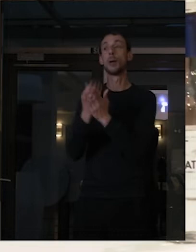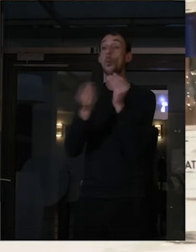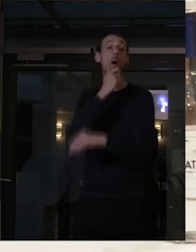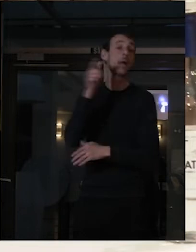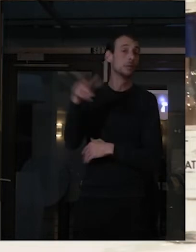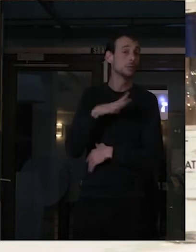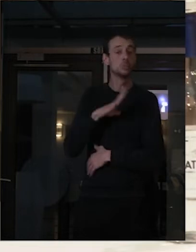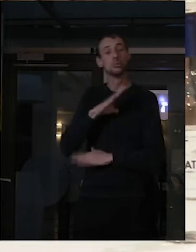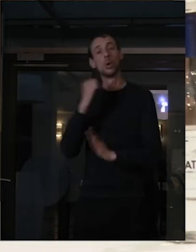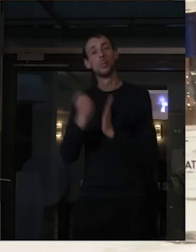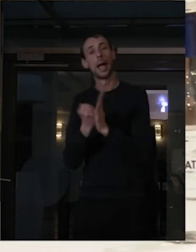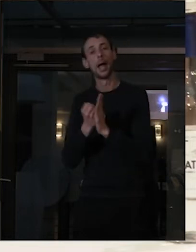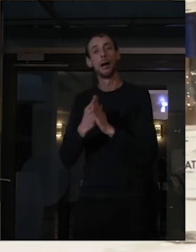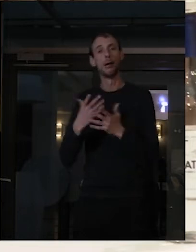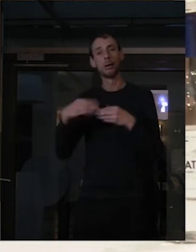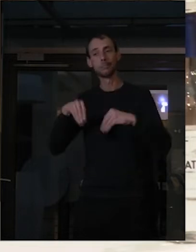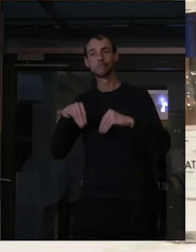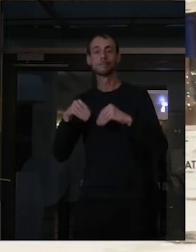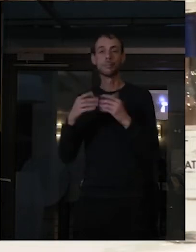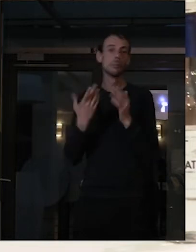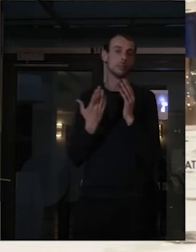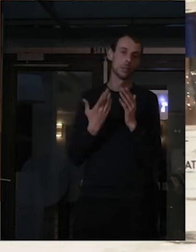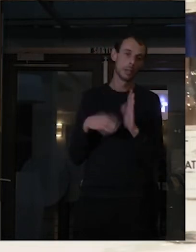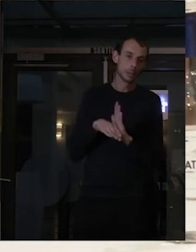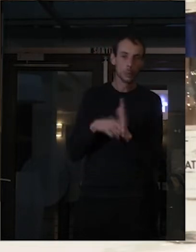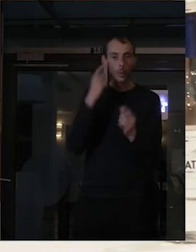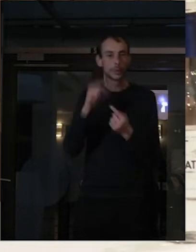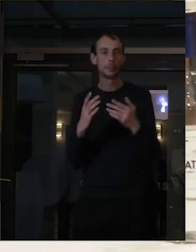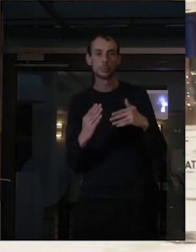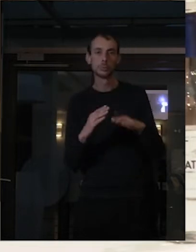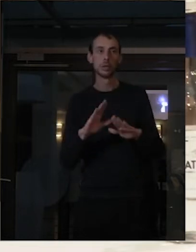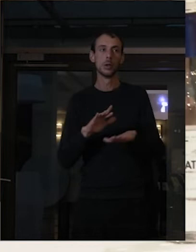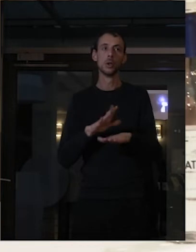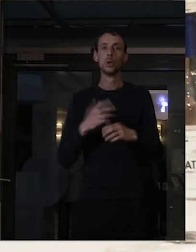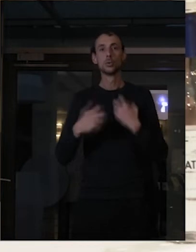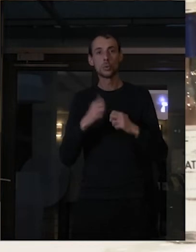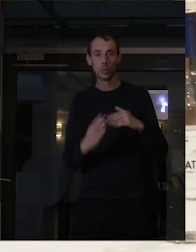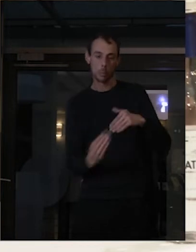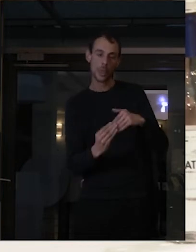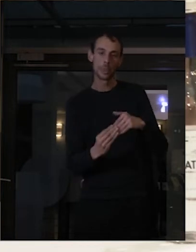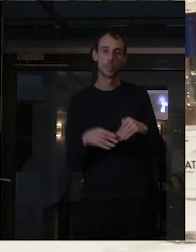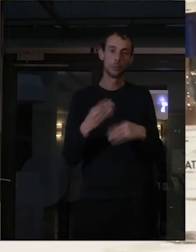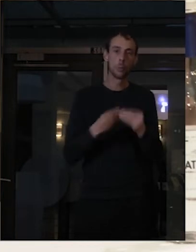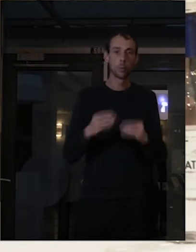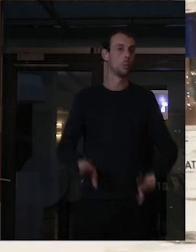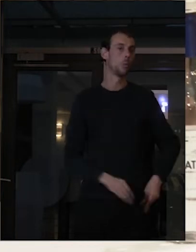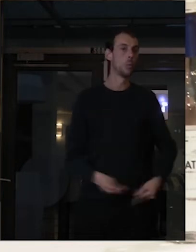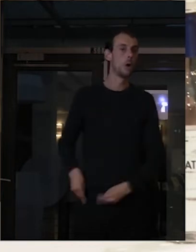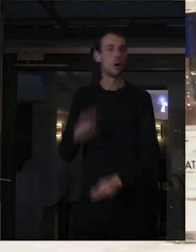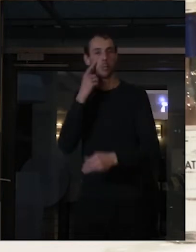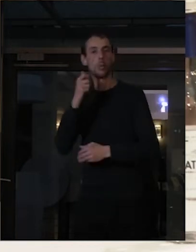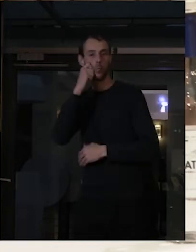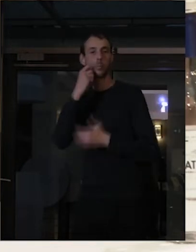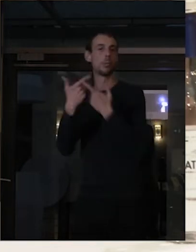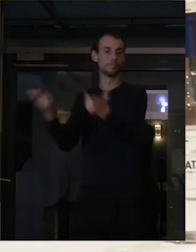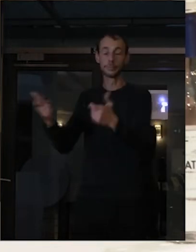qui commençaient à commercialiser des pointes ou des collants de différentes couleurs de peau, mais sauf qu'il fallait les